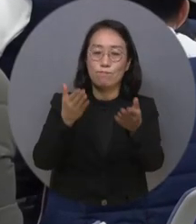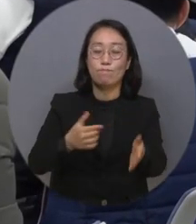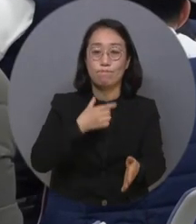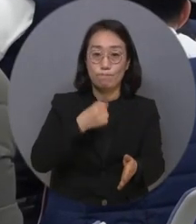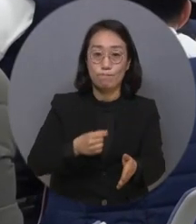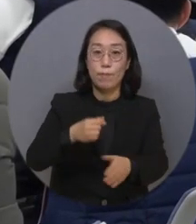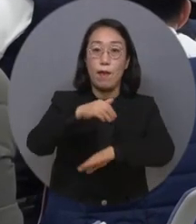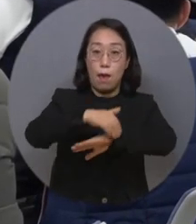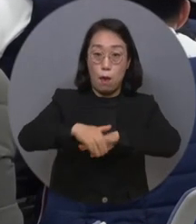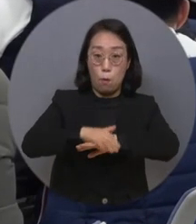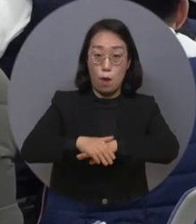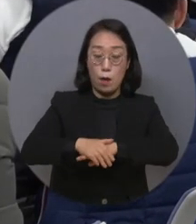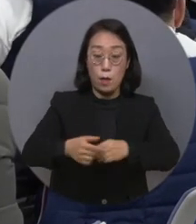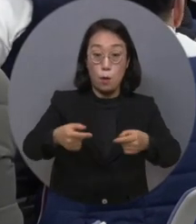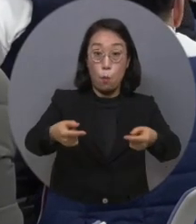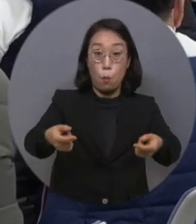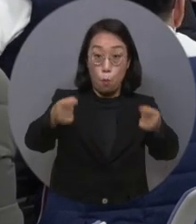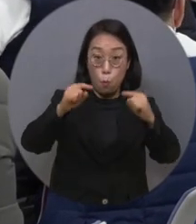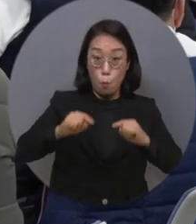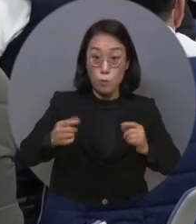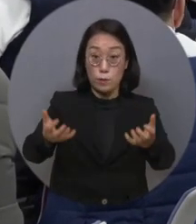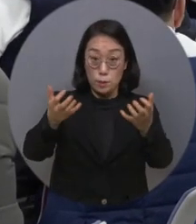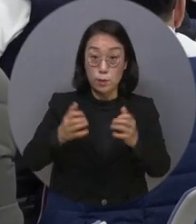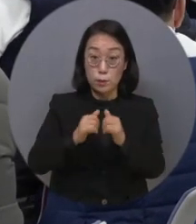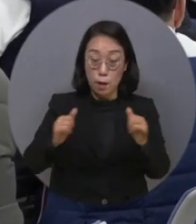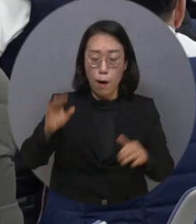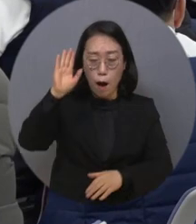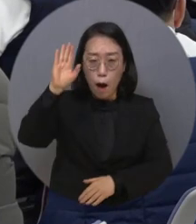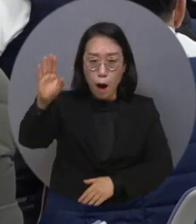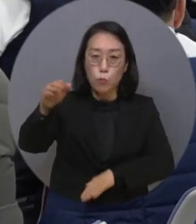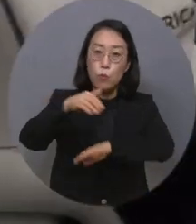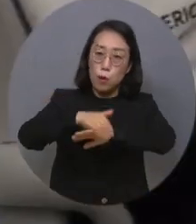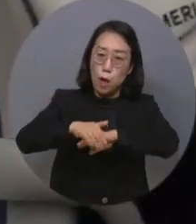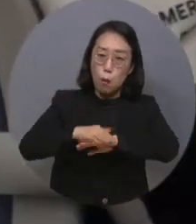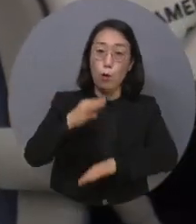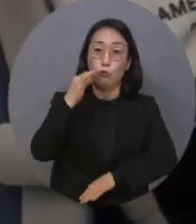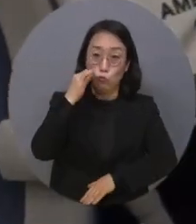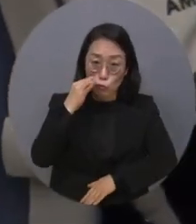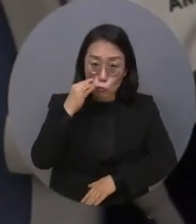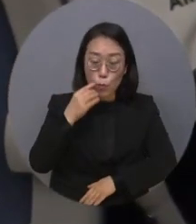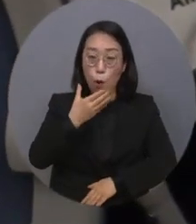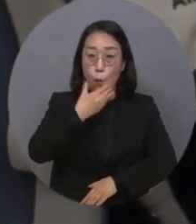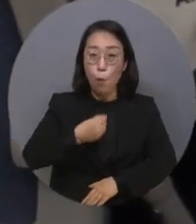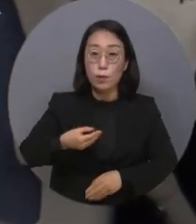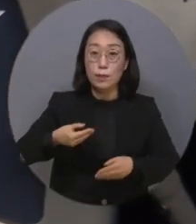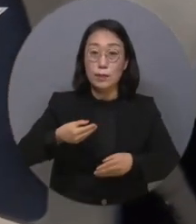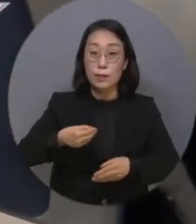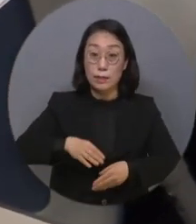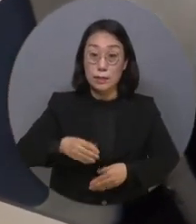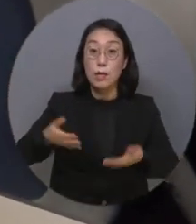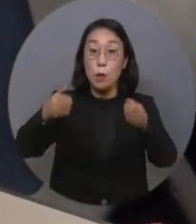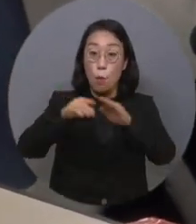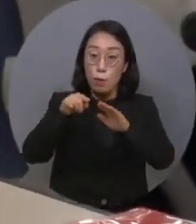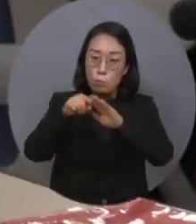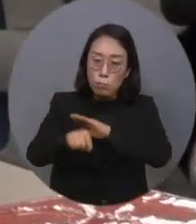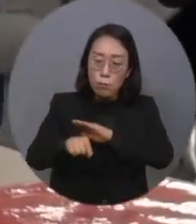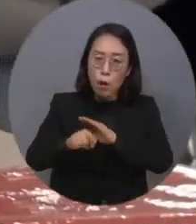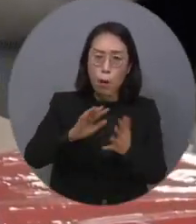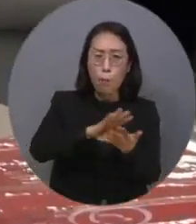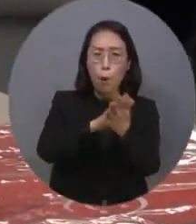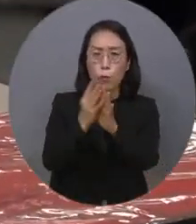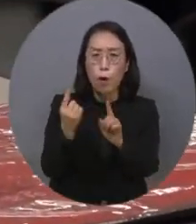참여한 시민들은 앞으로의 사업 계획에 대한 궁금증은 물론 복지관 이용인으로서의 변화에 대한